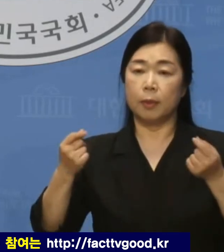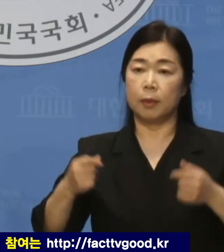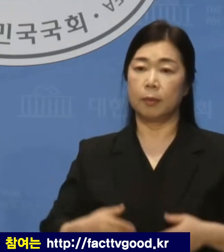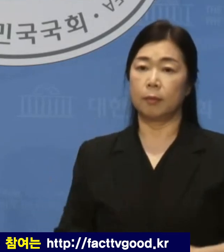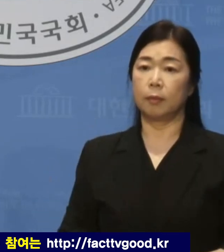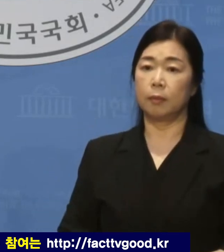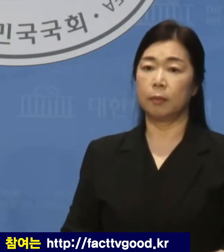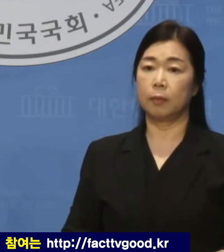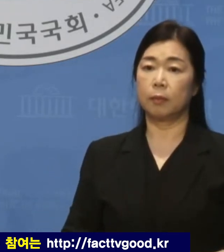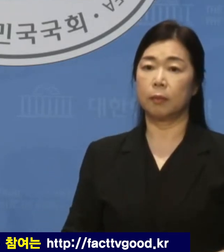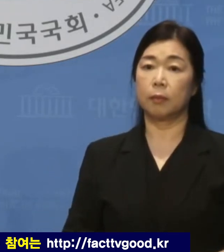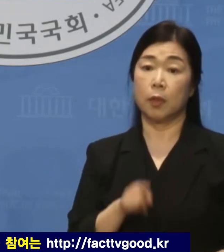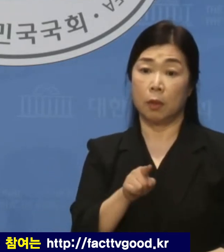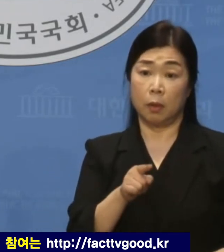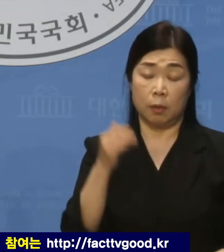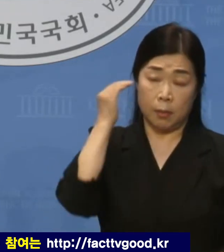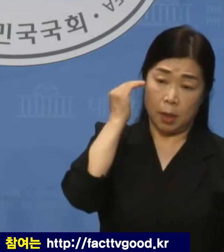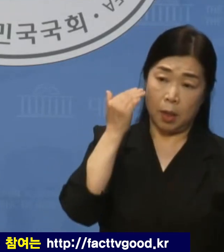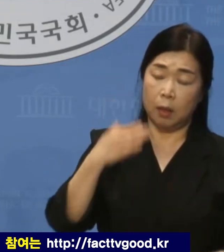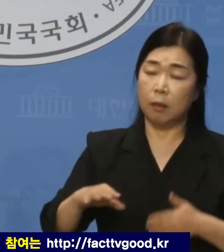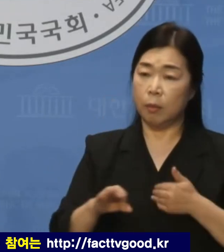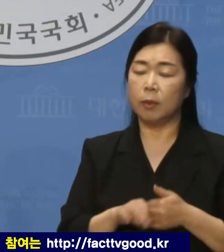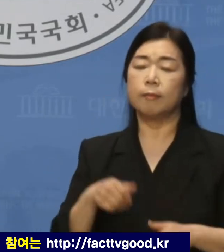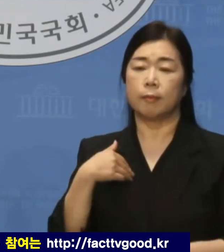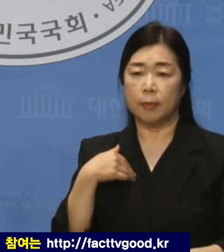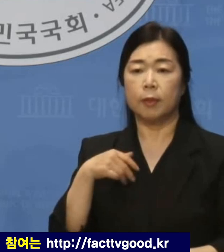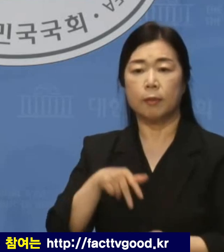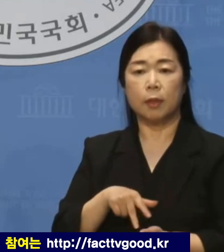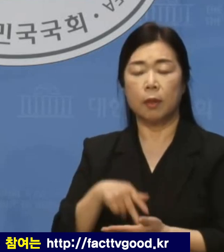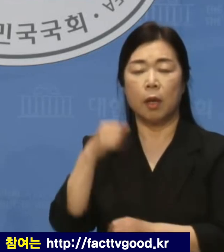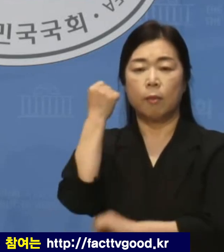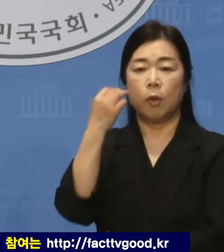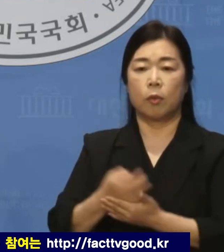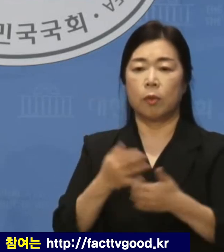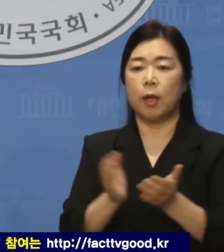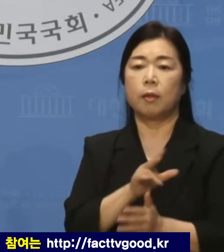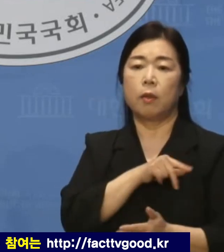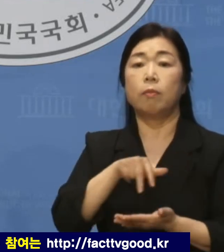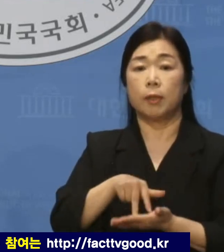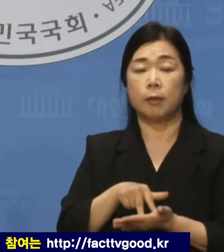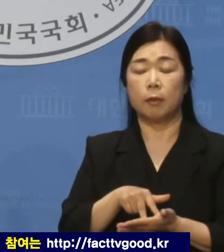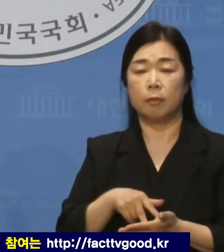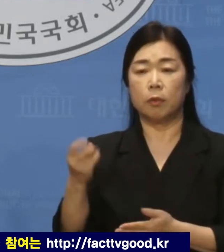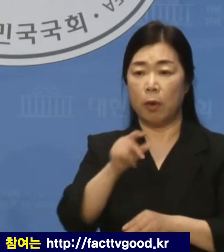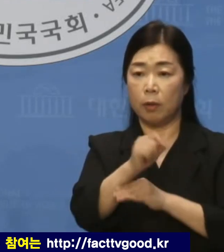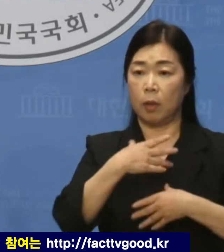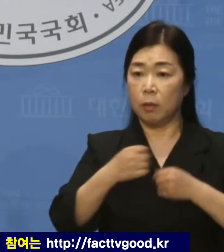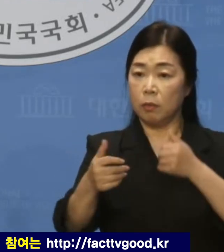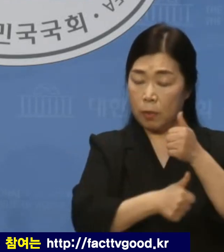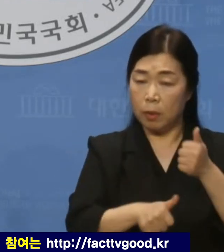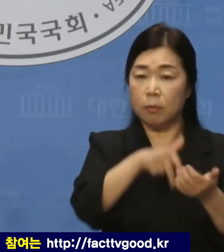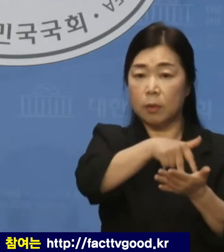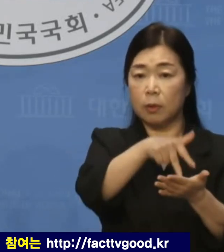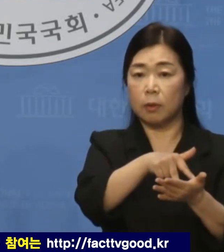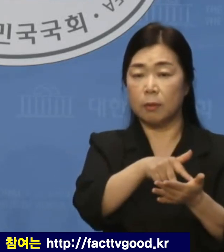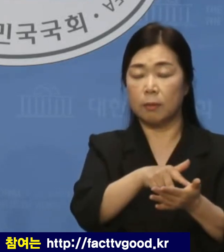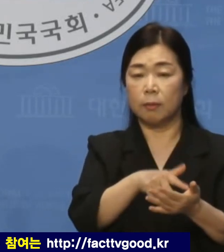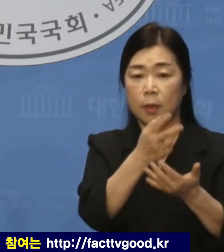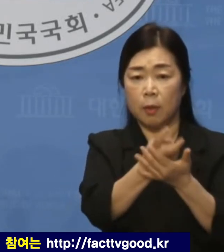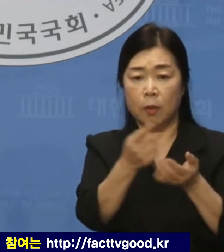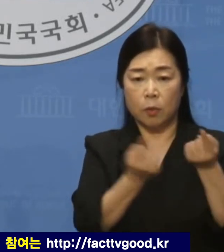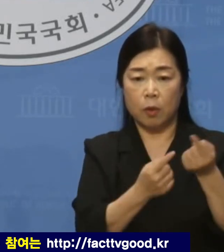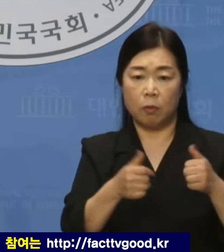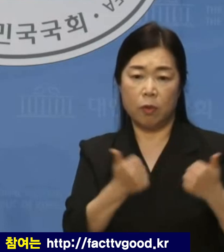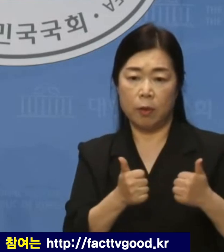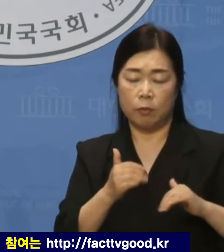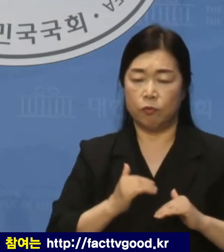아니겠습니까? 이조차 가로막는다면 저는 기본소득당 의원으로서 그리고 행정안전위원회 위원으로서